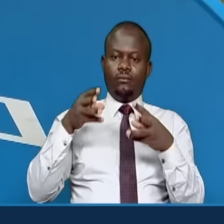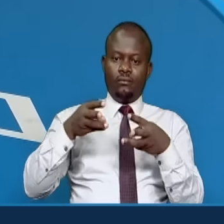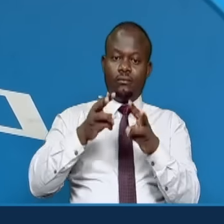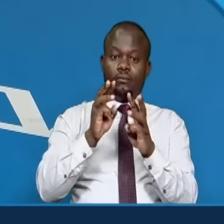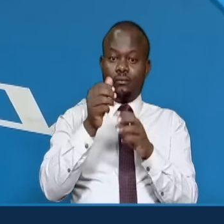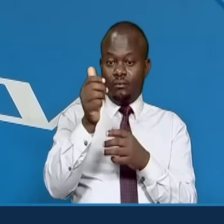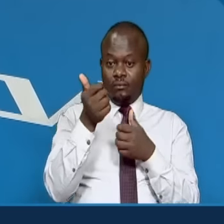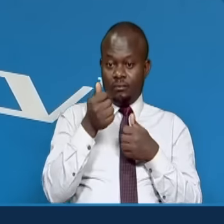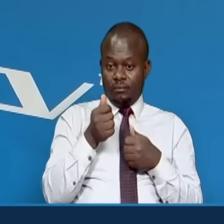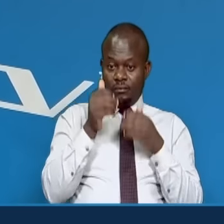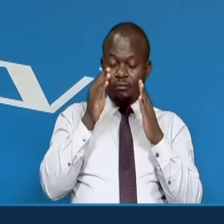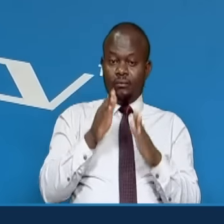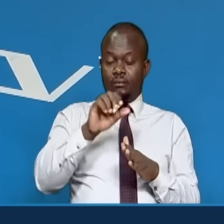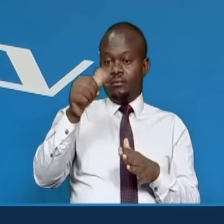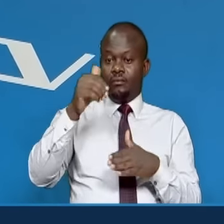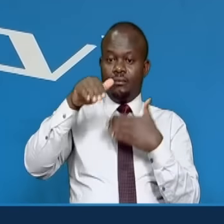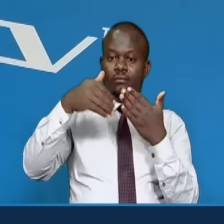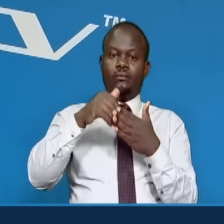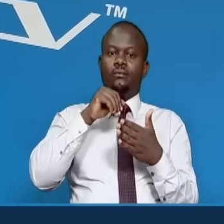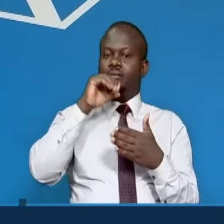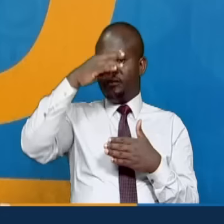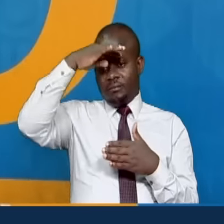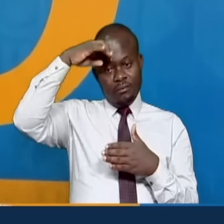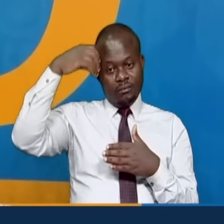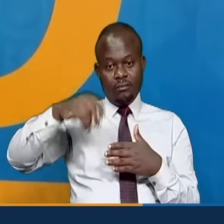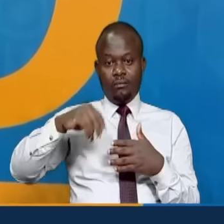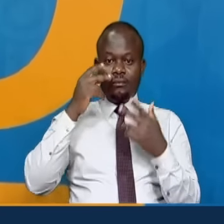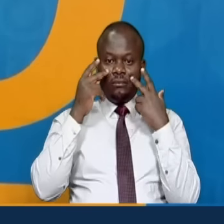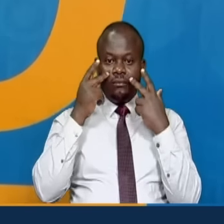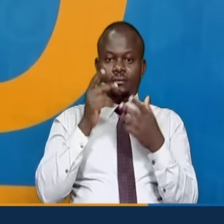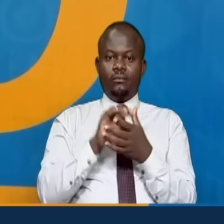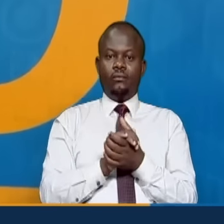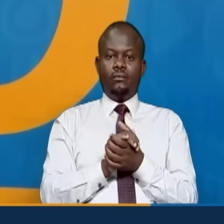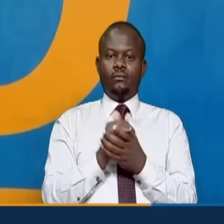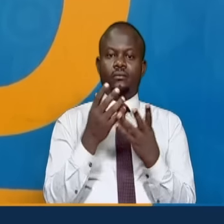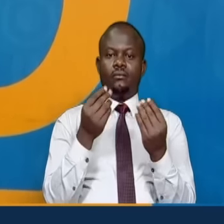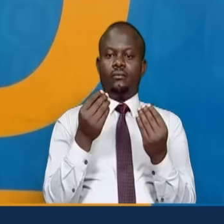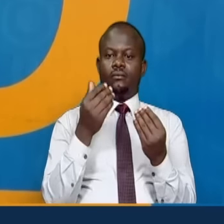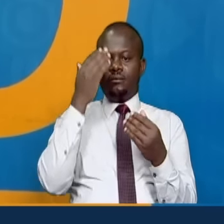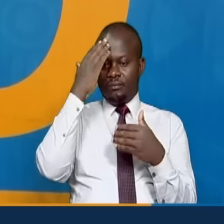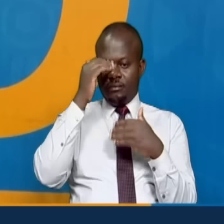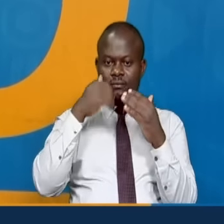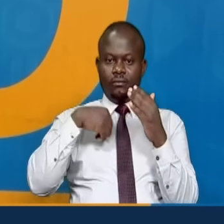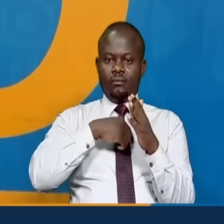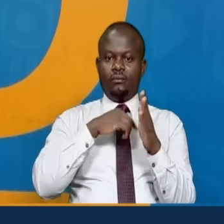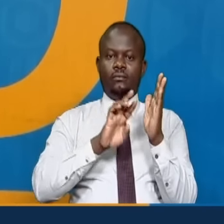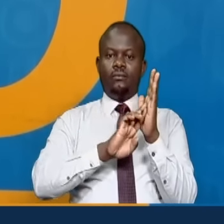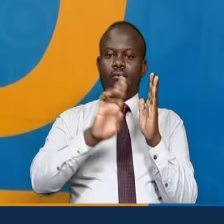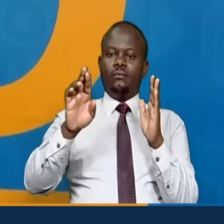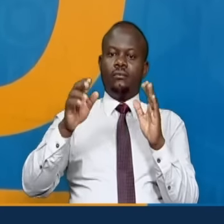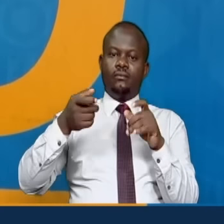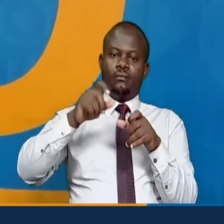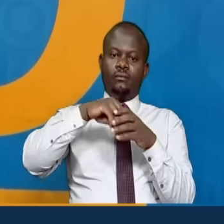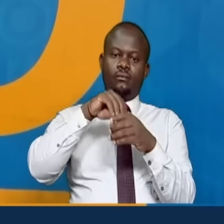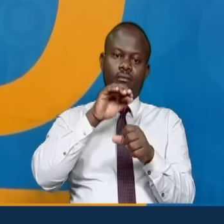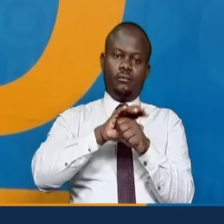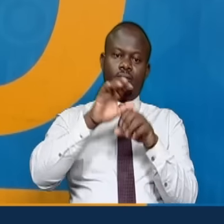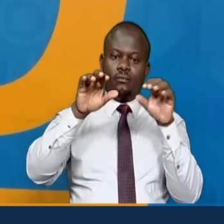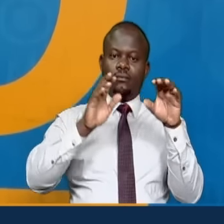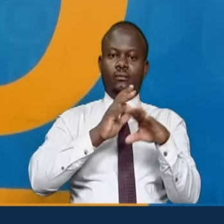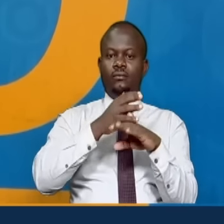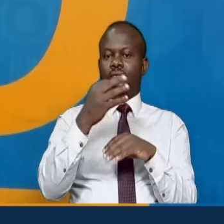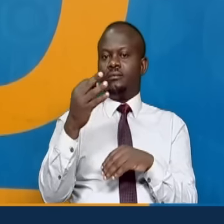n'abakeneye ifatabuguzi bandi batakigorwa no kuribona. Biroroshye kuko dufite abaduhagarariye twarabongereye cyane arenga